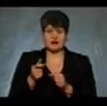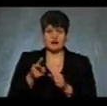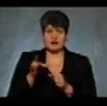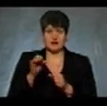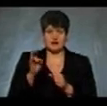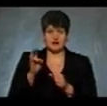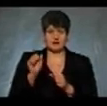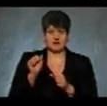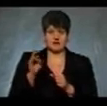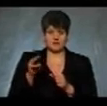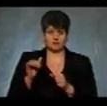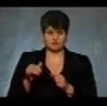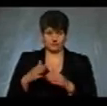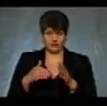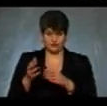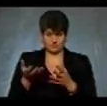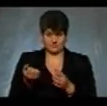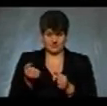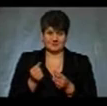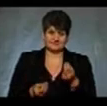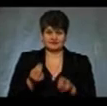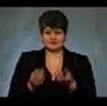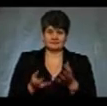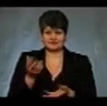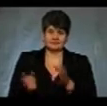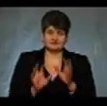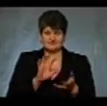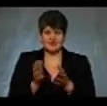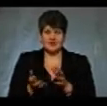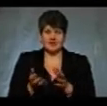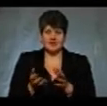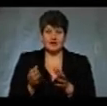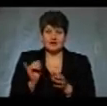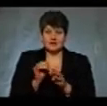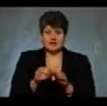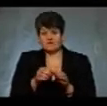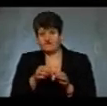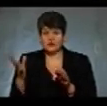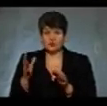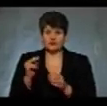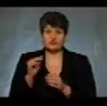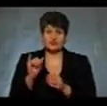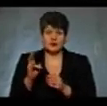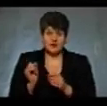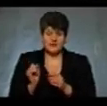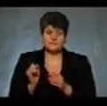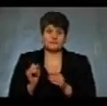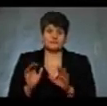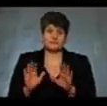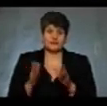руки, почав нею гратися і десь видірнув чеку, і відбувся